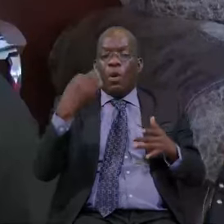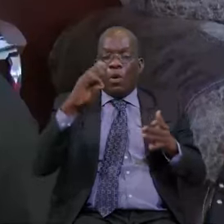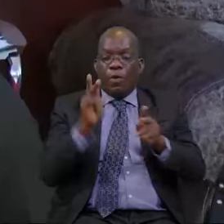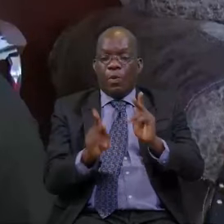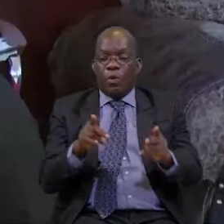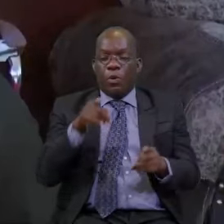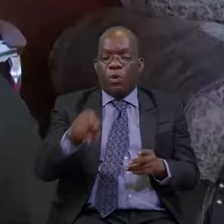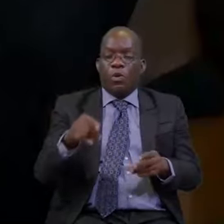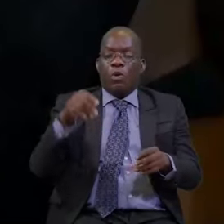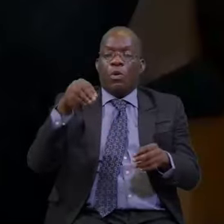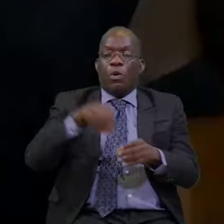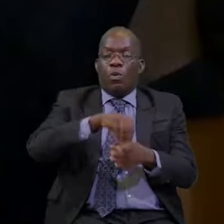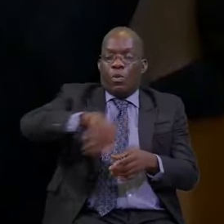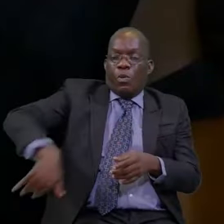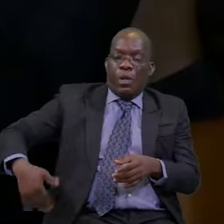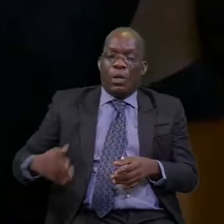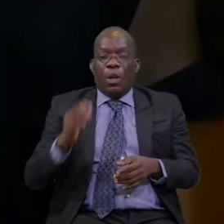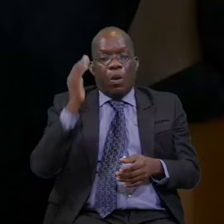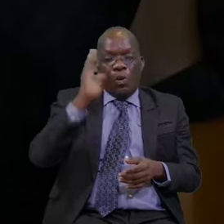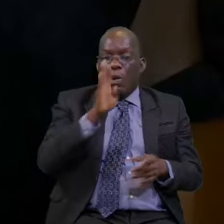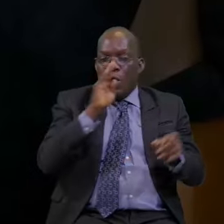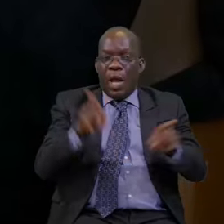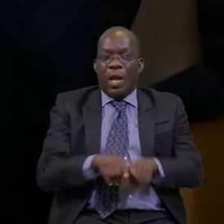des gens sera